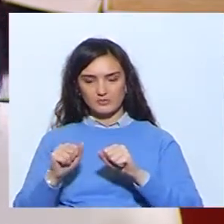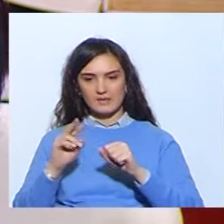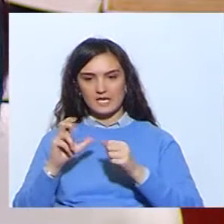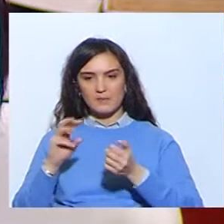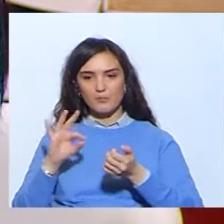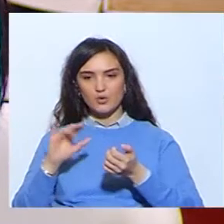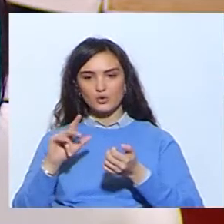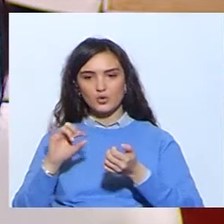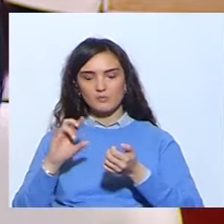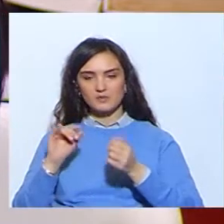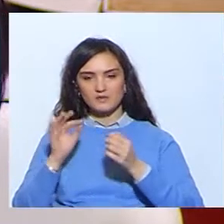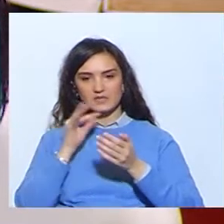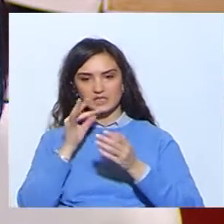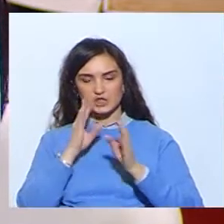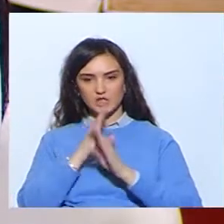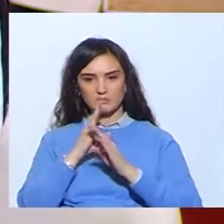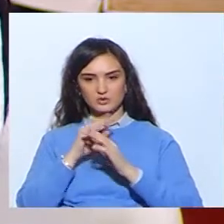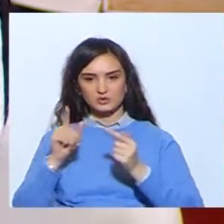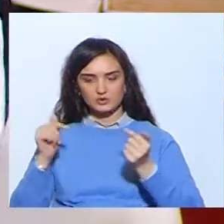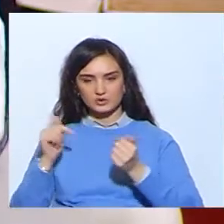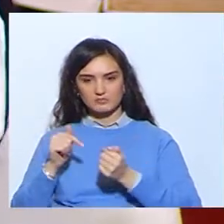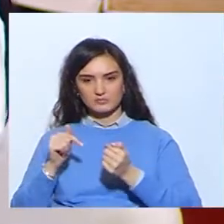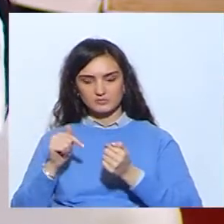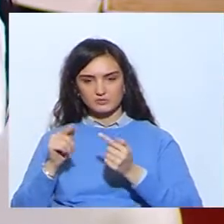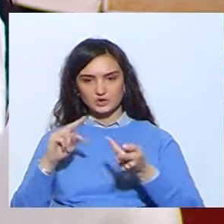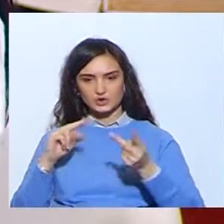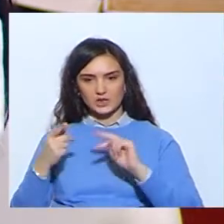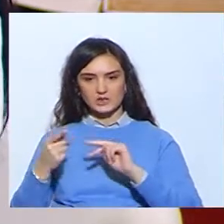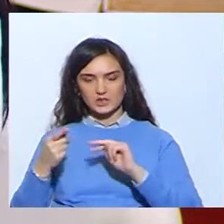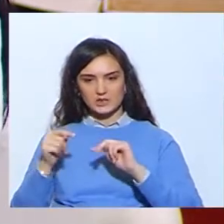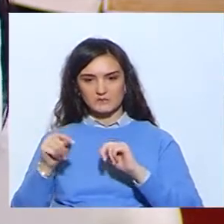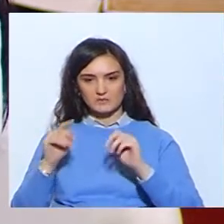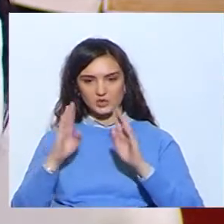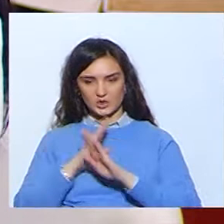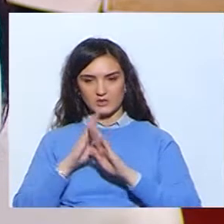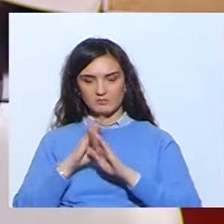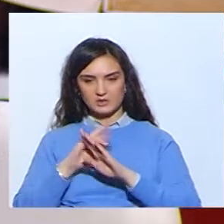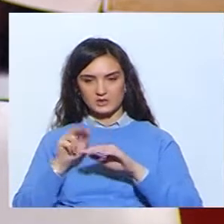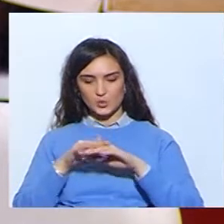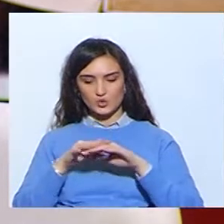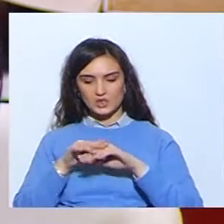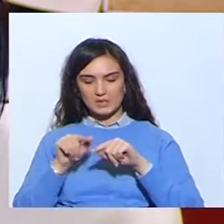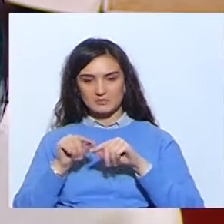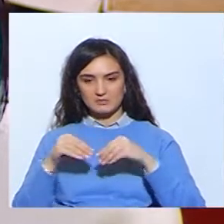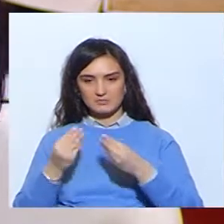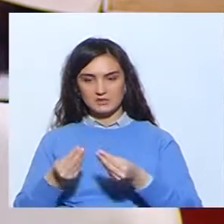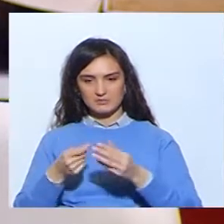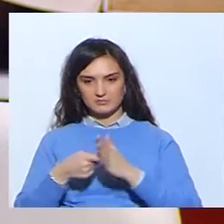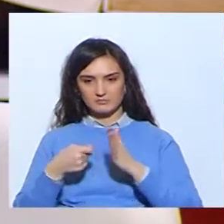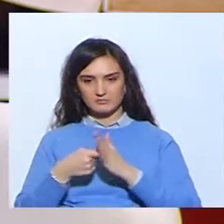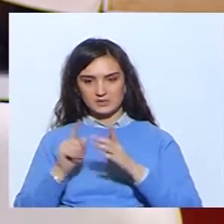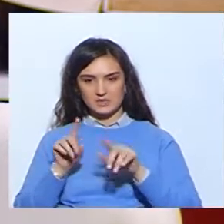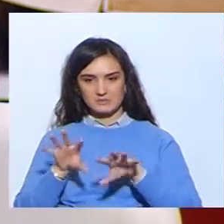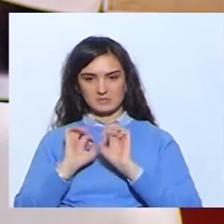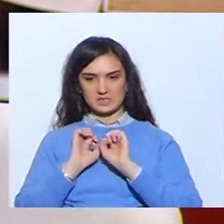ვიდრე ჟანგბადი. შესაბამისად, ჩაანაცვლებს ჟანგბადს და უჯრედამდე მიიტანს, რასაც